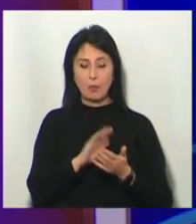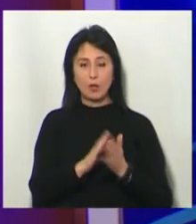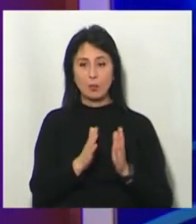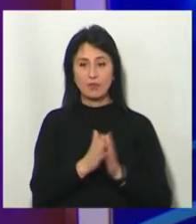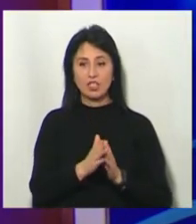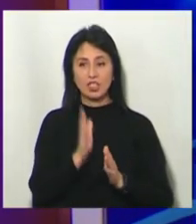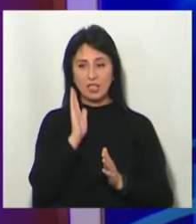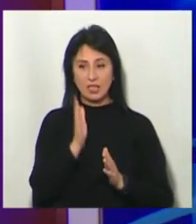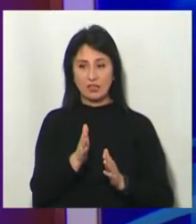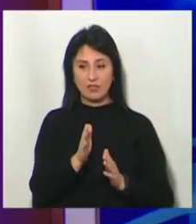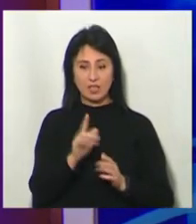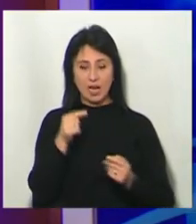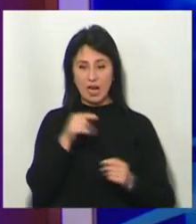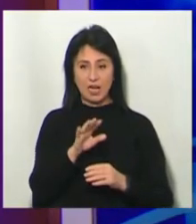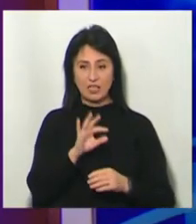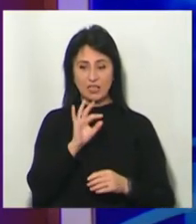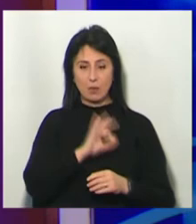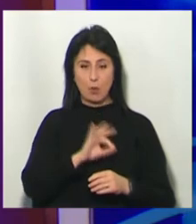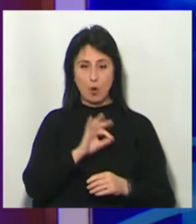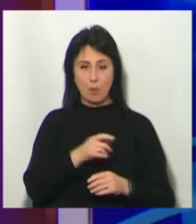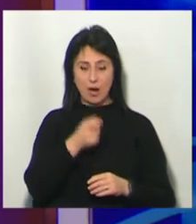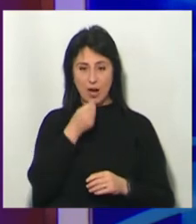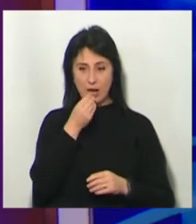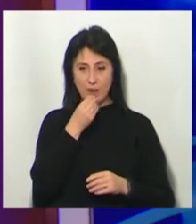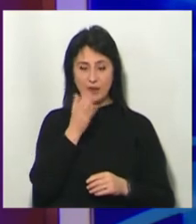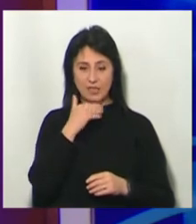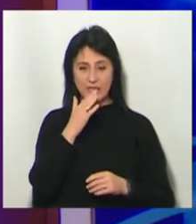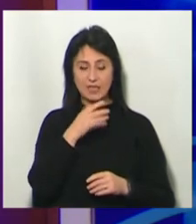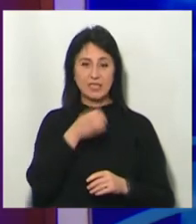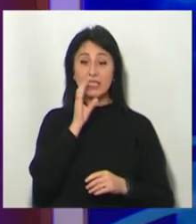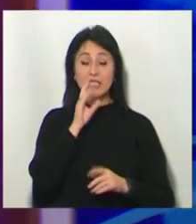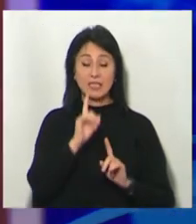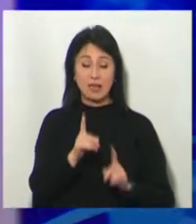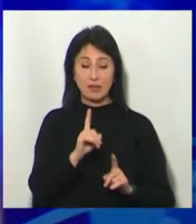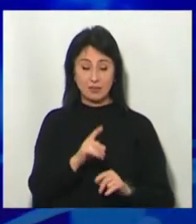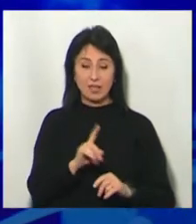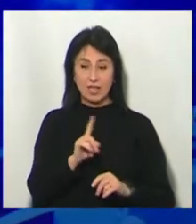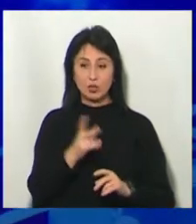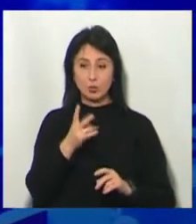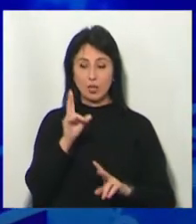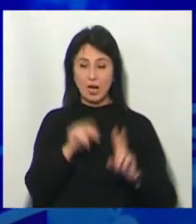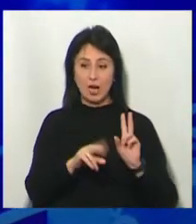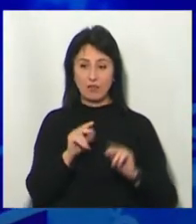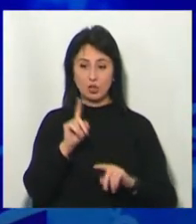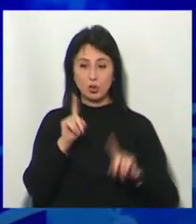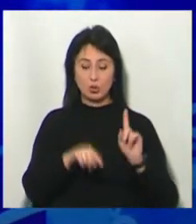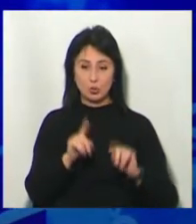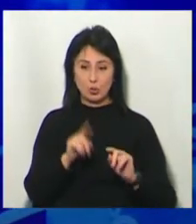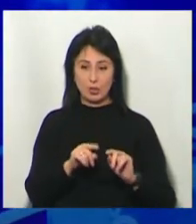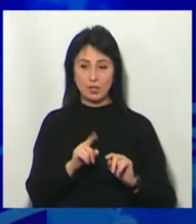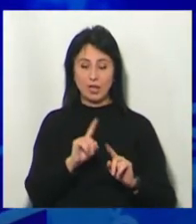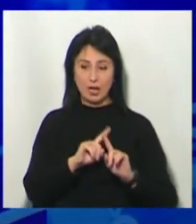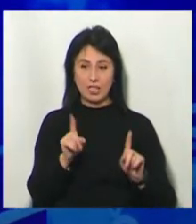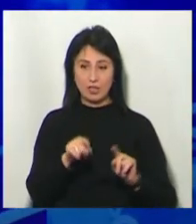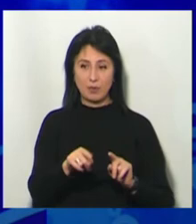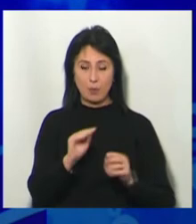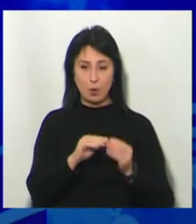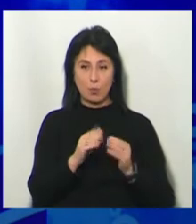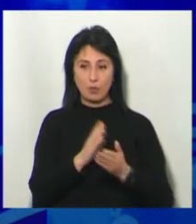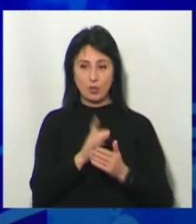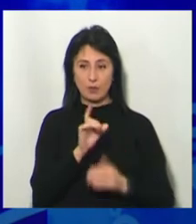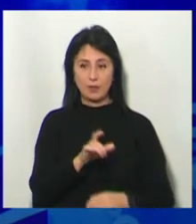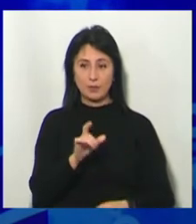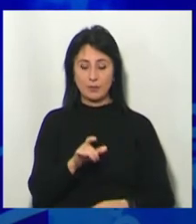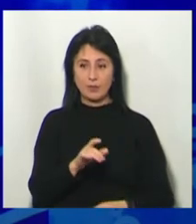პირობებში იქნება არასათანადო მოხმარება წყლისა, რაც ყველამ უნდა გაითვალისწინოს ზოგადად და განსაკუთრებით ამ პრობლემის